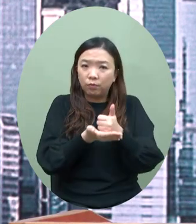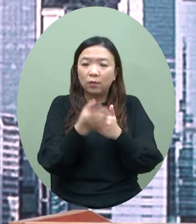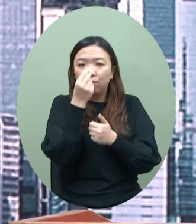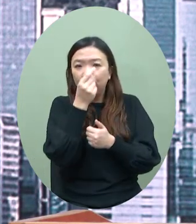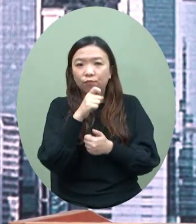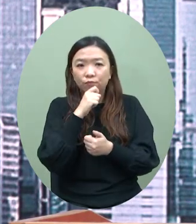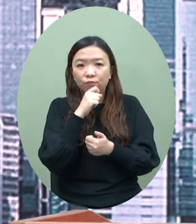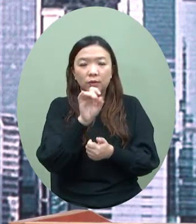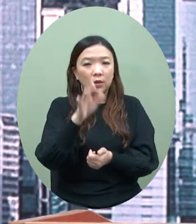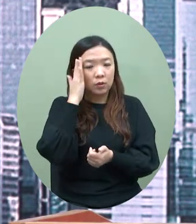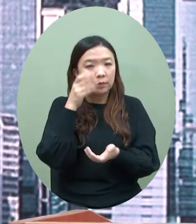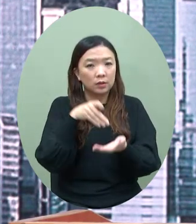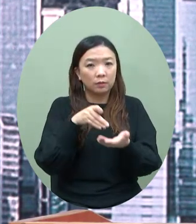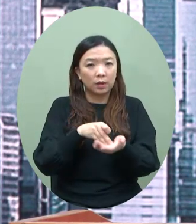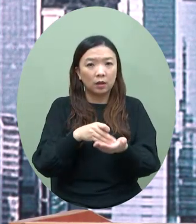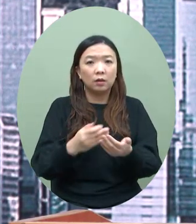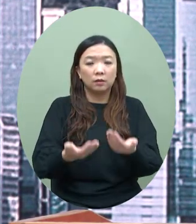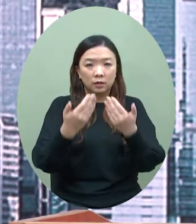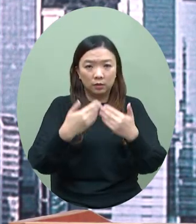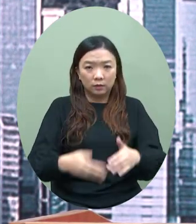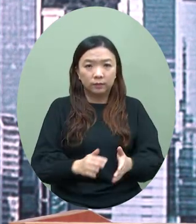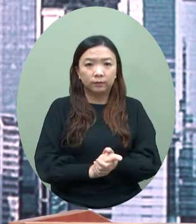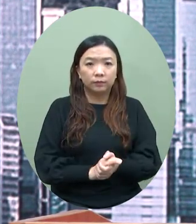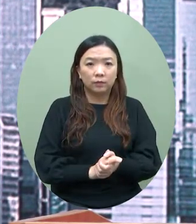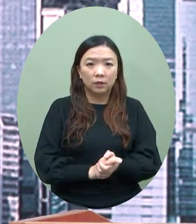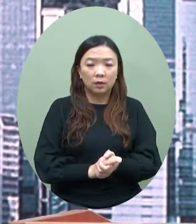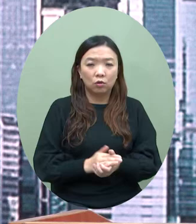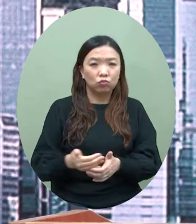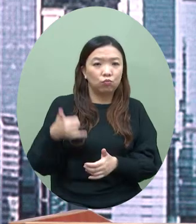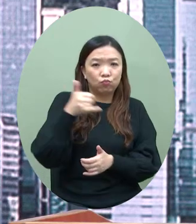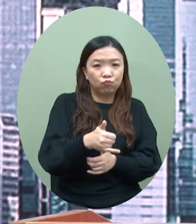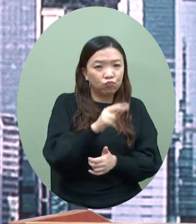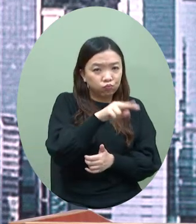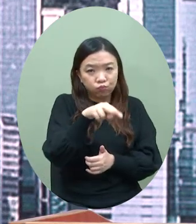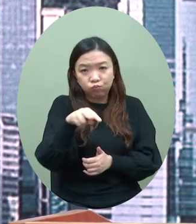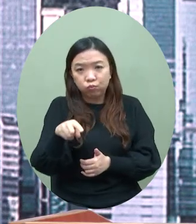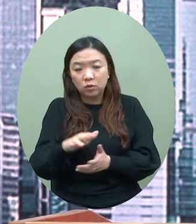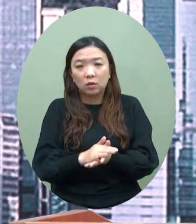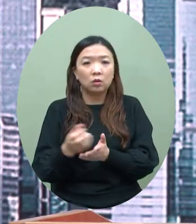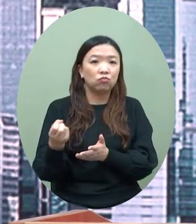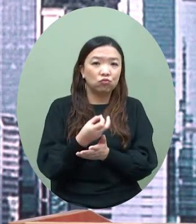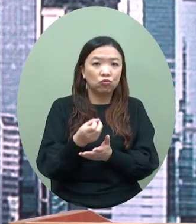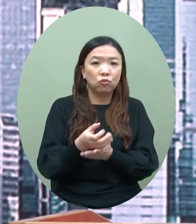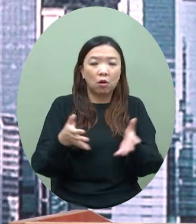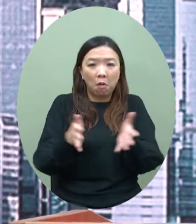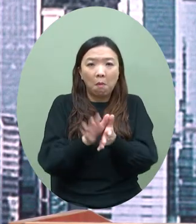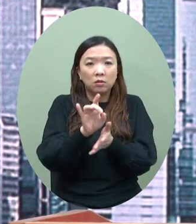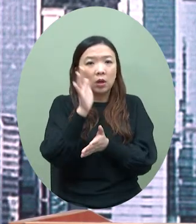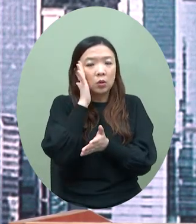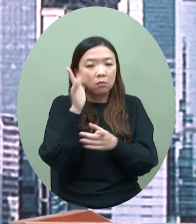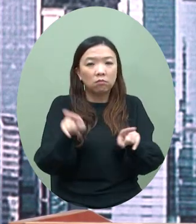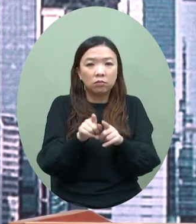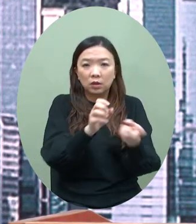去參加，跟著之後呢，我們都去做了個檢視，我們就再跟那些酒店方面大家來去